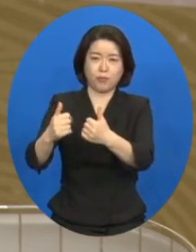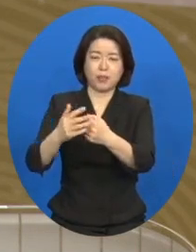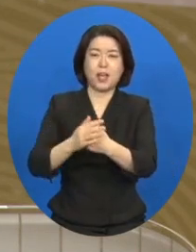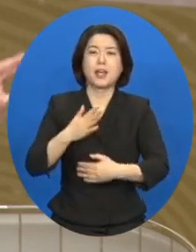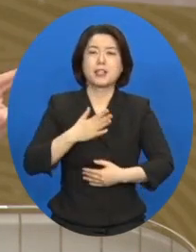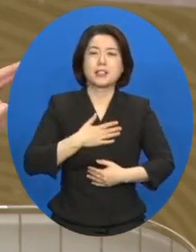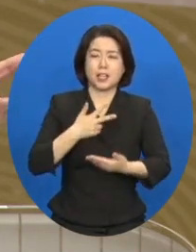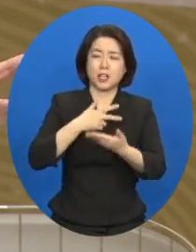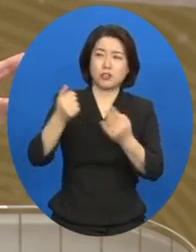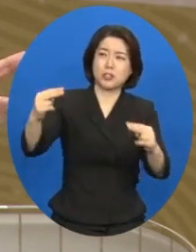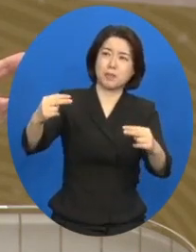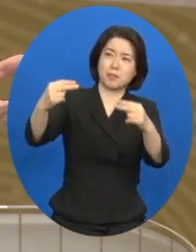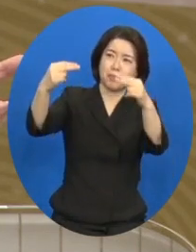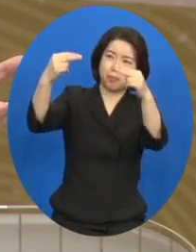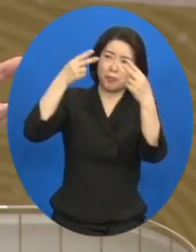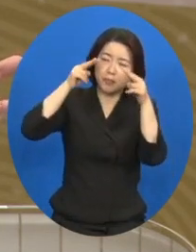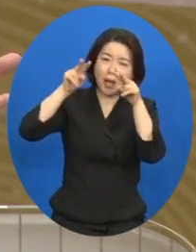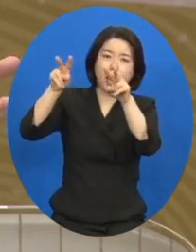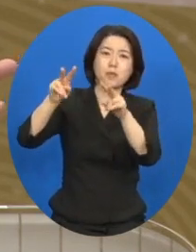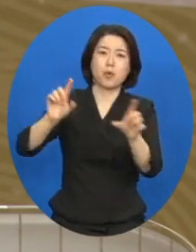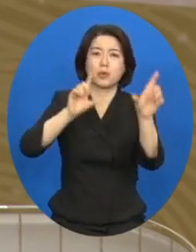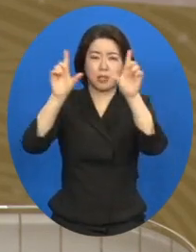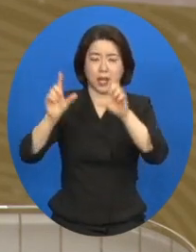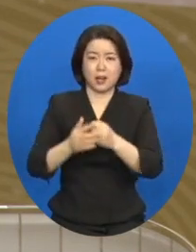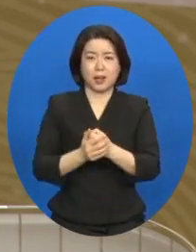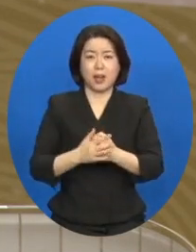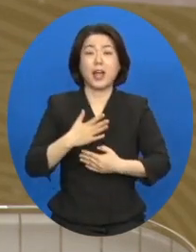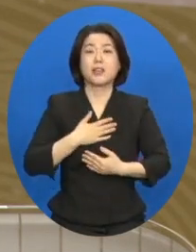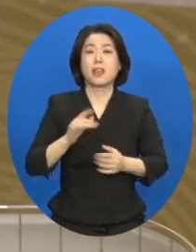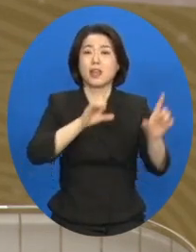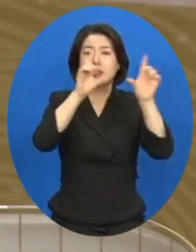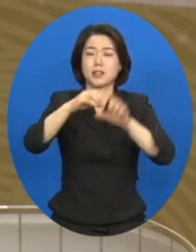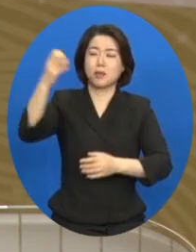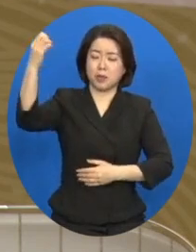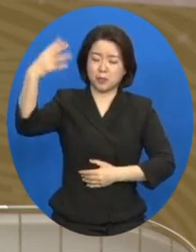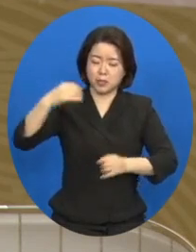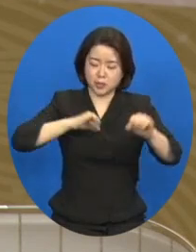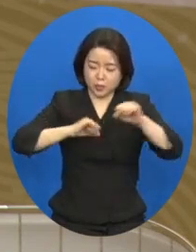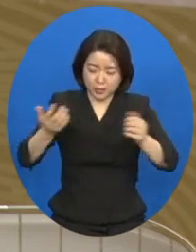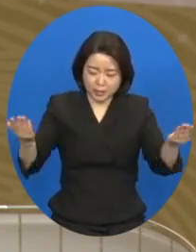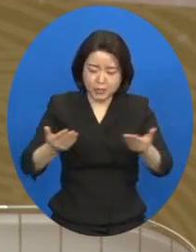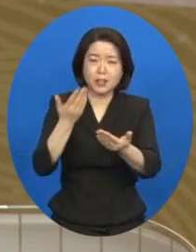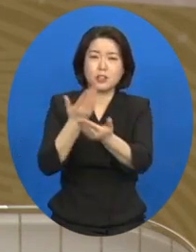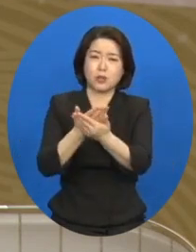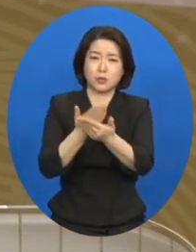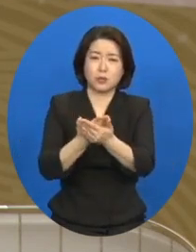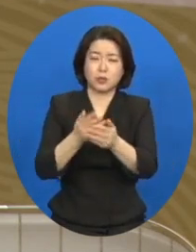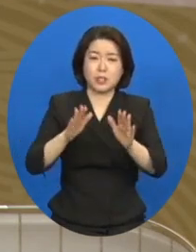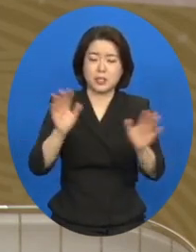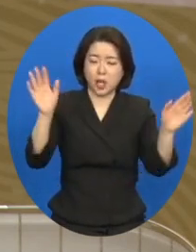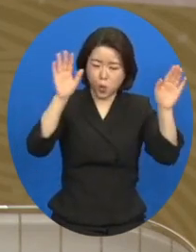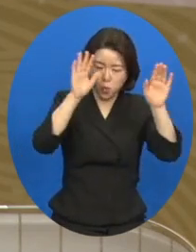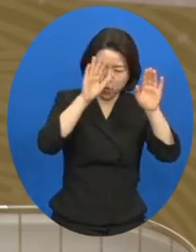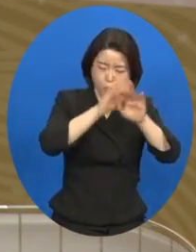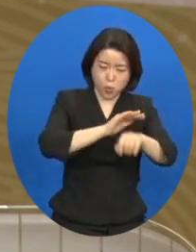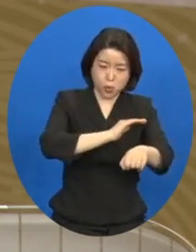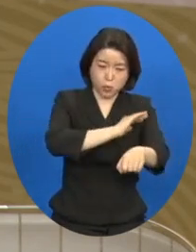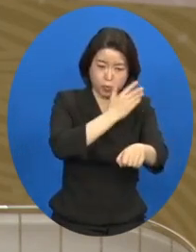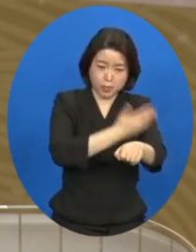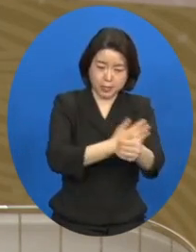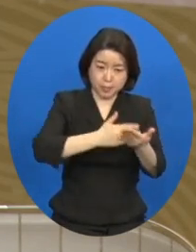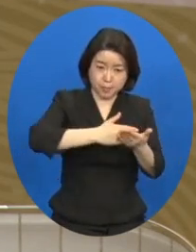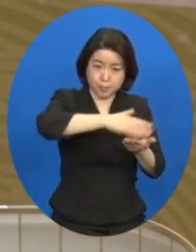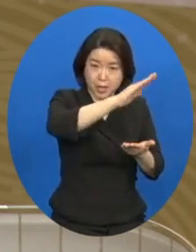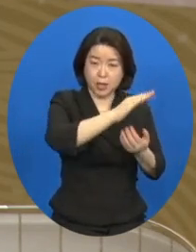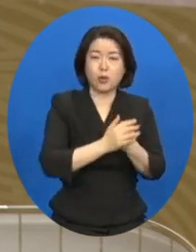이제 주님 바라보고 살겠습니다. 내 삶의 빛으로 역사하소서. 이제는 어둠의 세력이 떠나고